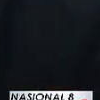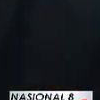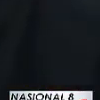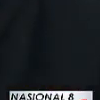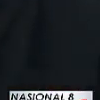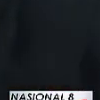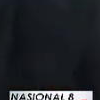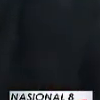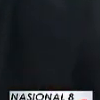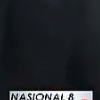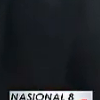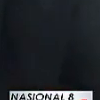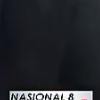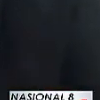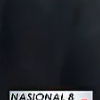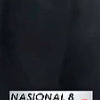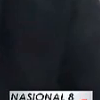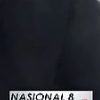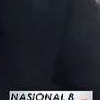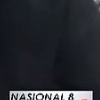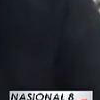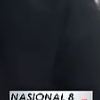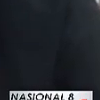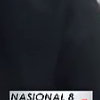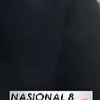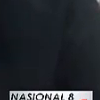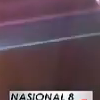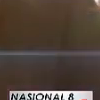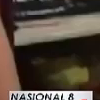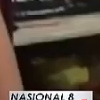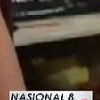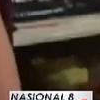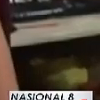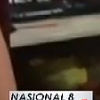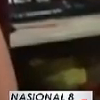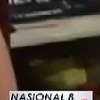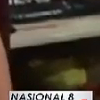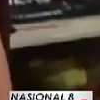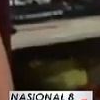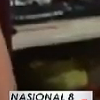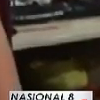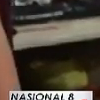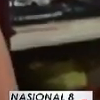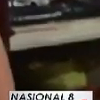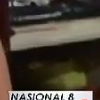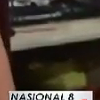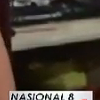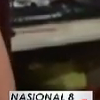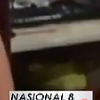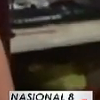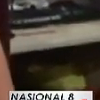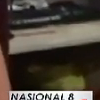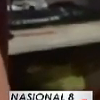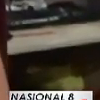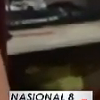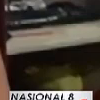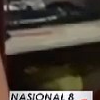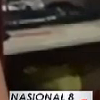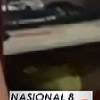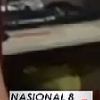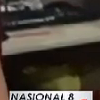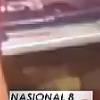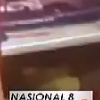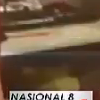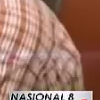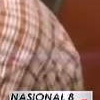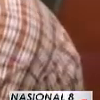ke-70 tahun RPM teruskah di dunia penyiaran saya sebagai pekerja inginapkan selamat dat